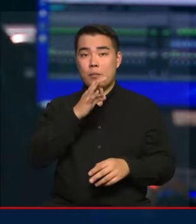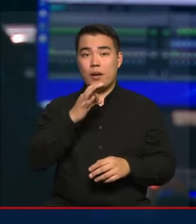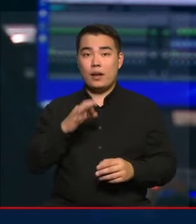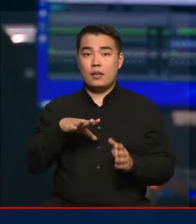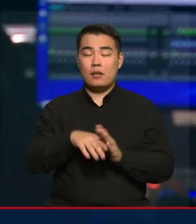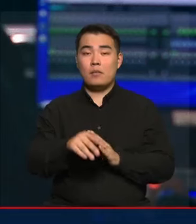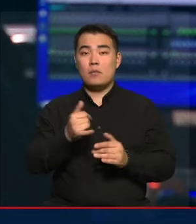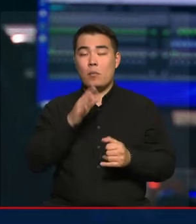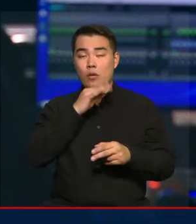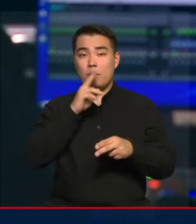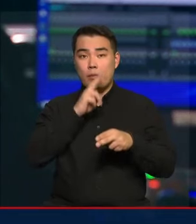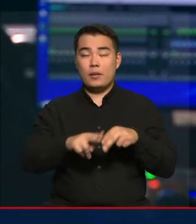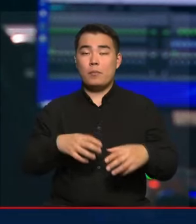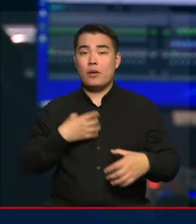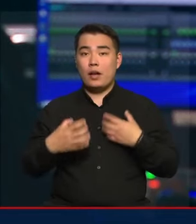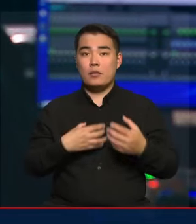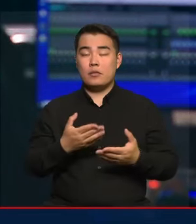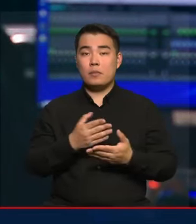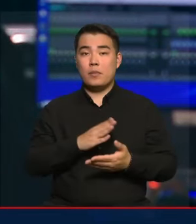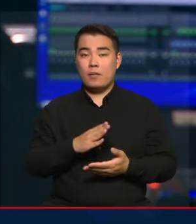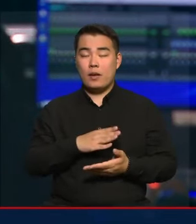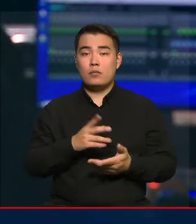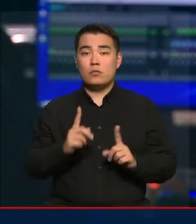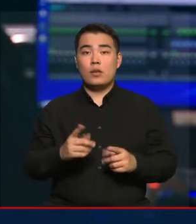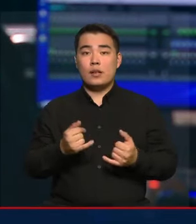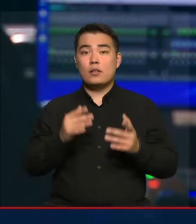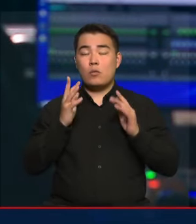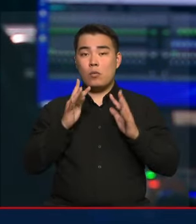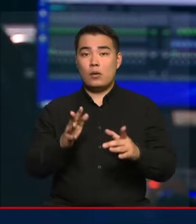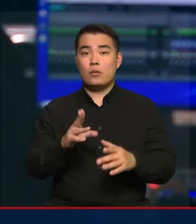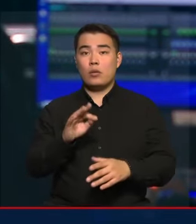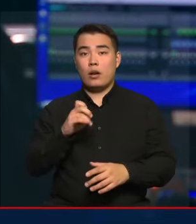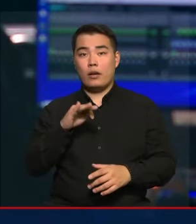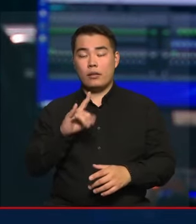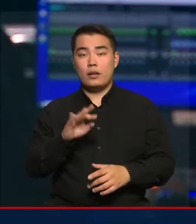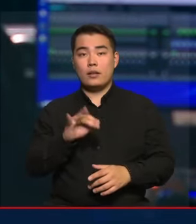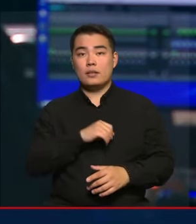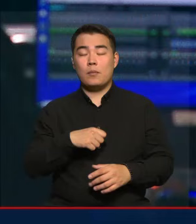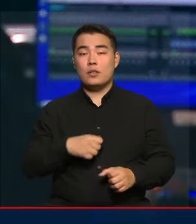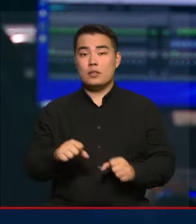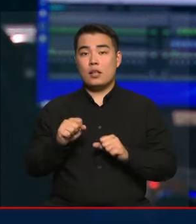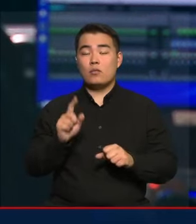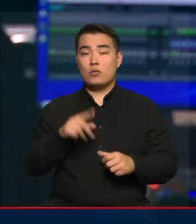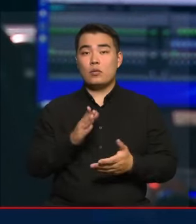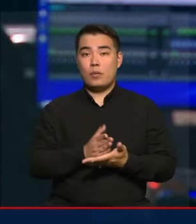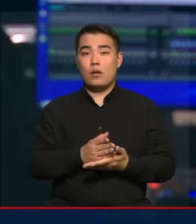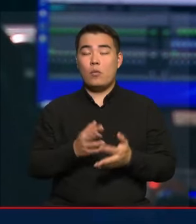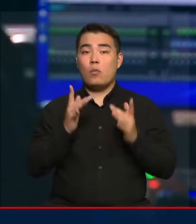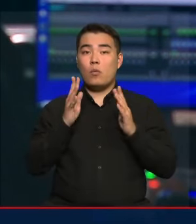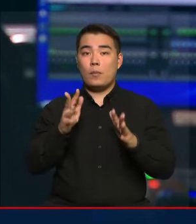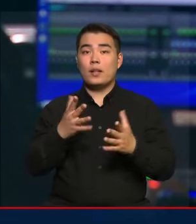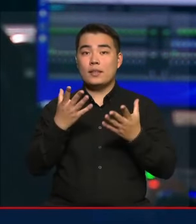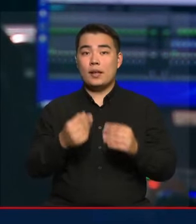5%-дан да айырылып қаламыз ба деген қорқыныш жоқ емес. Бірақ орман тоғайды күндіз-түні қорғап жүргендер бар. Орманшылар